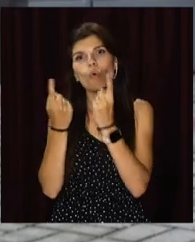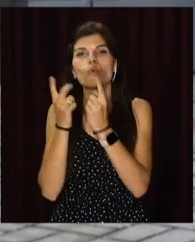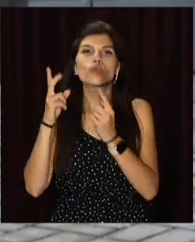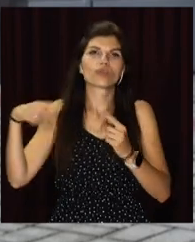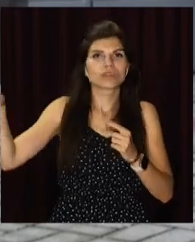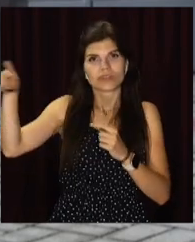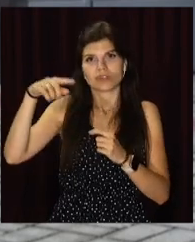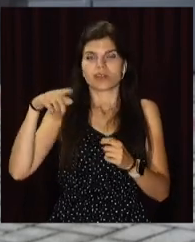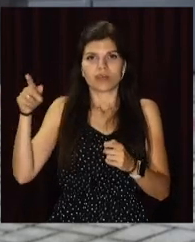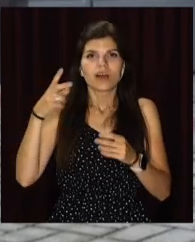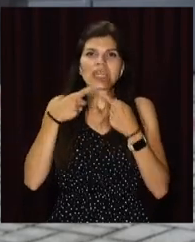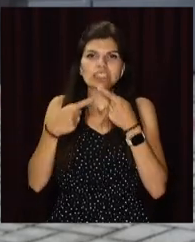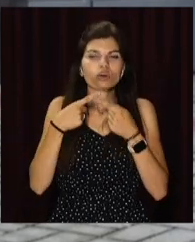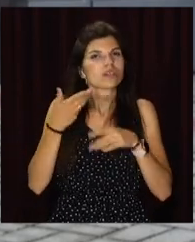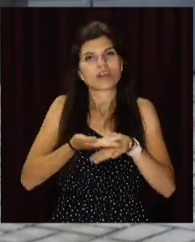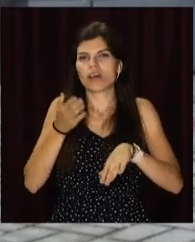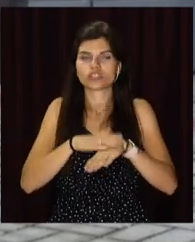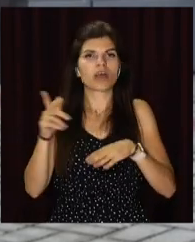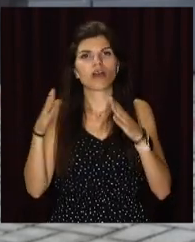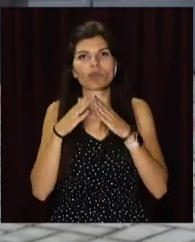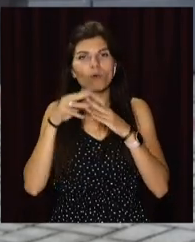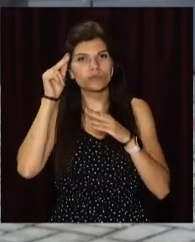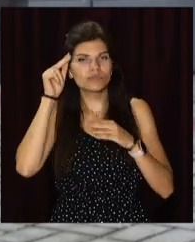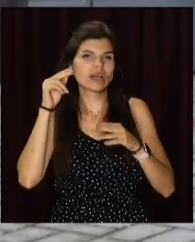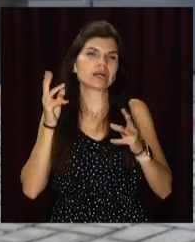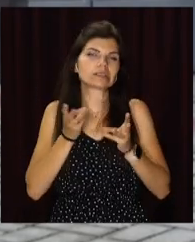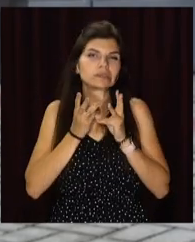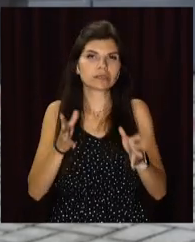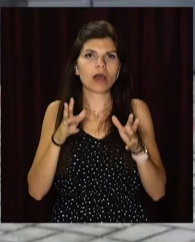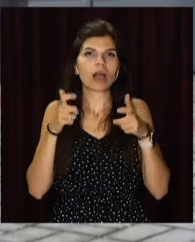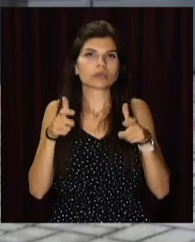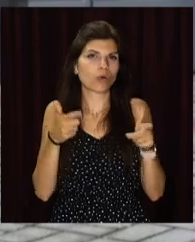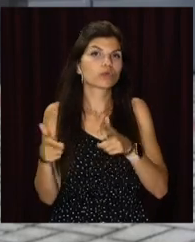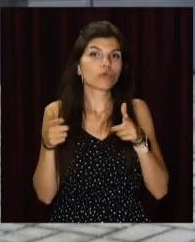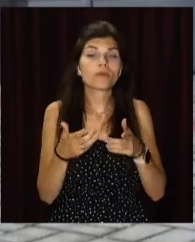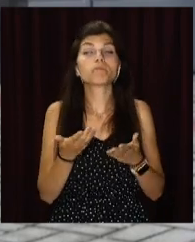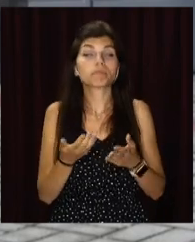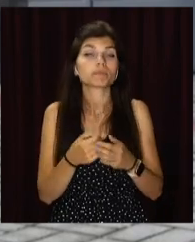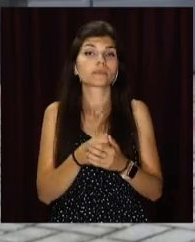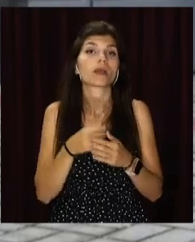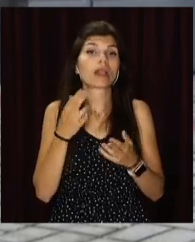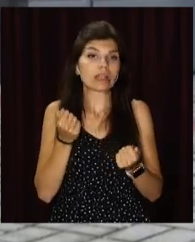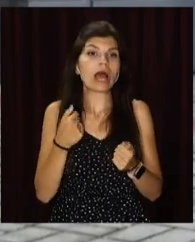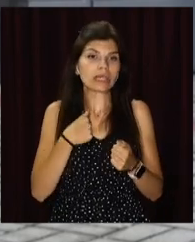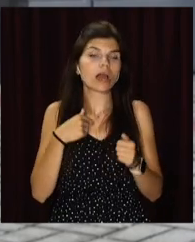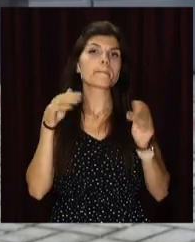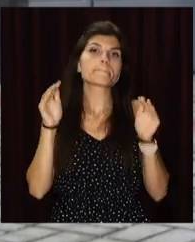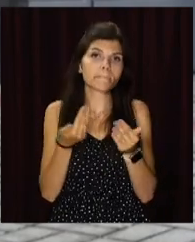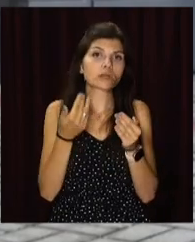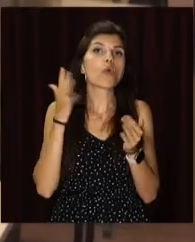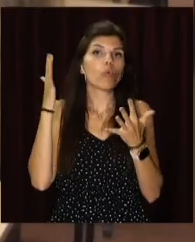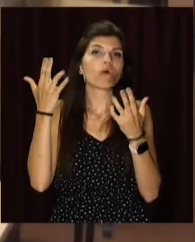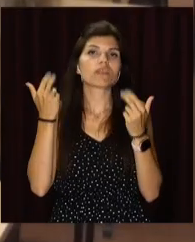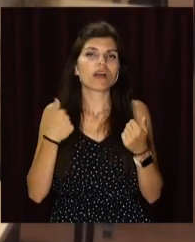людям з дистанціонкою і з тим, як підготуватися до екзамену. Ну, так, я там менше